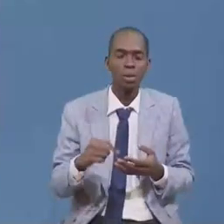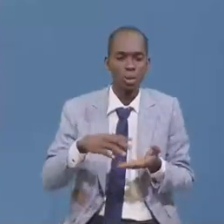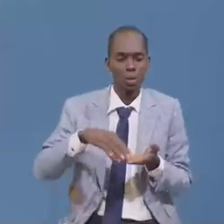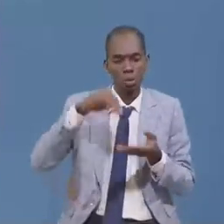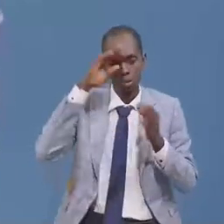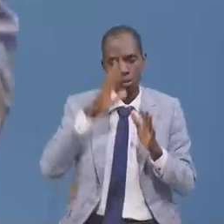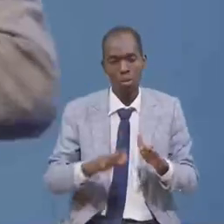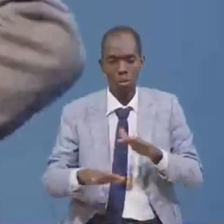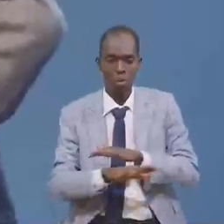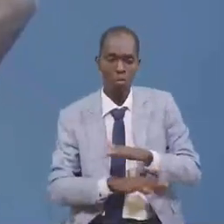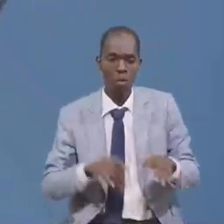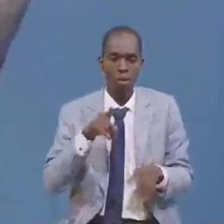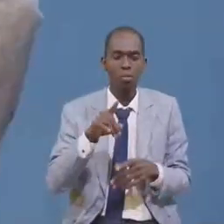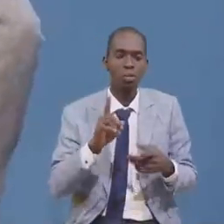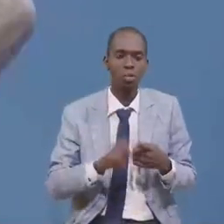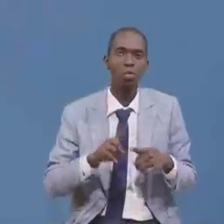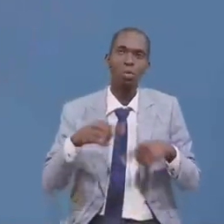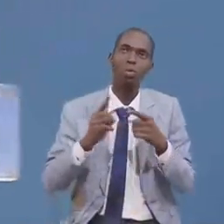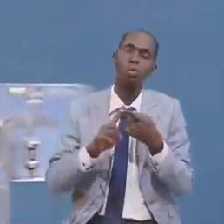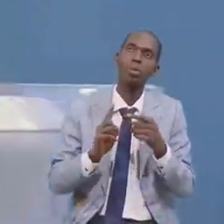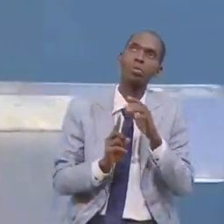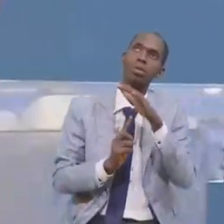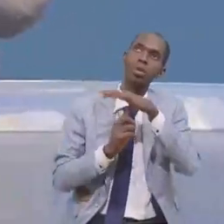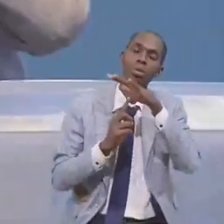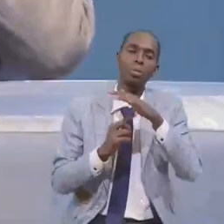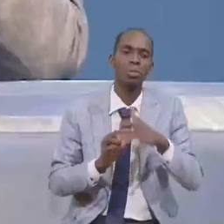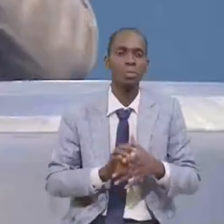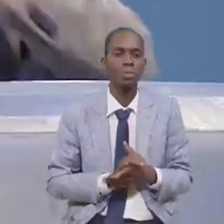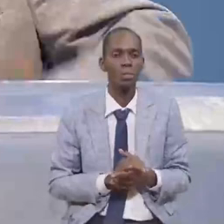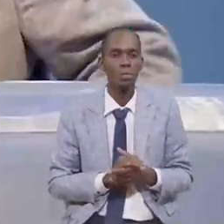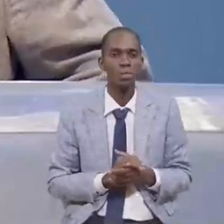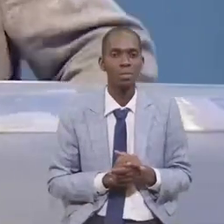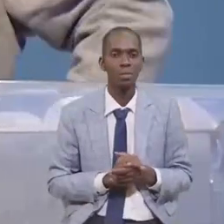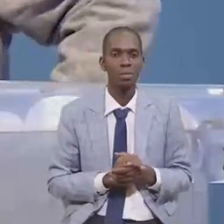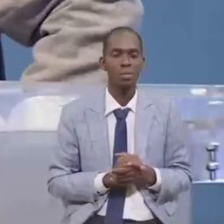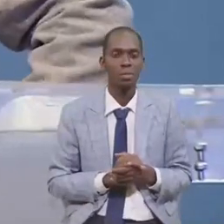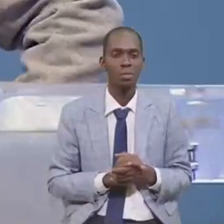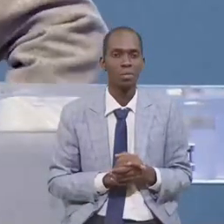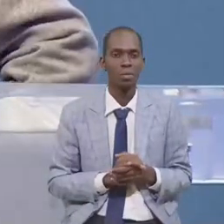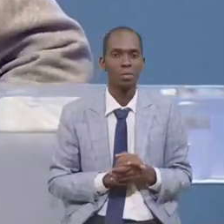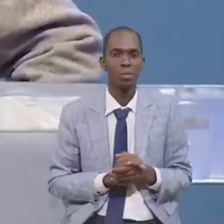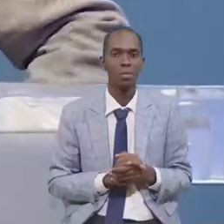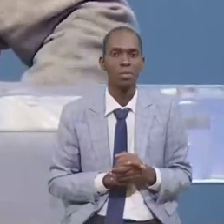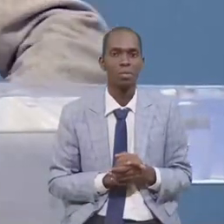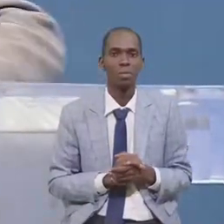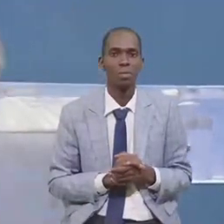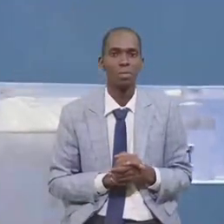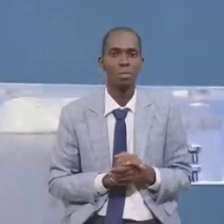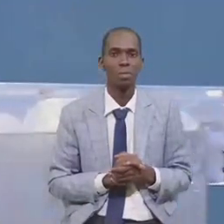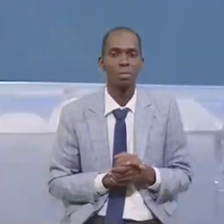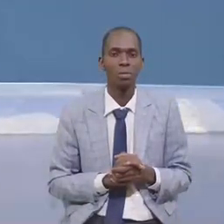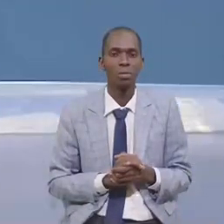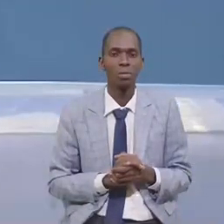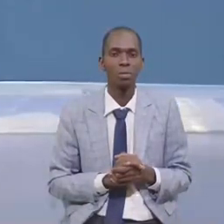Et ils enseignent en déversant tout ce qu'ils connaissent sur les élèves. Pourquoi? Parce qu'ils ont des attentes et ils veulent que les élèves atteignent